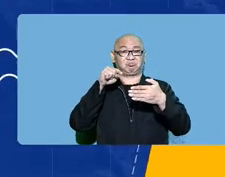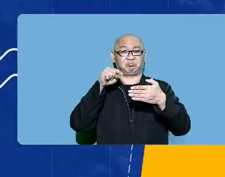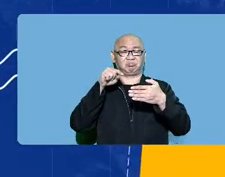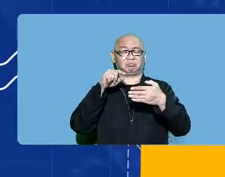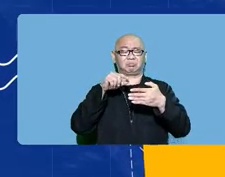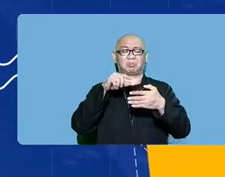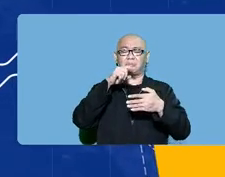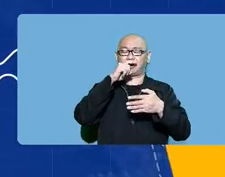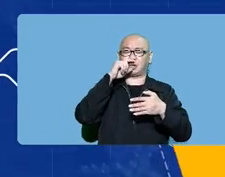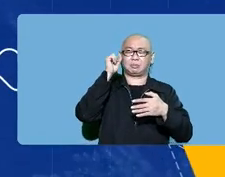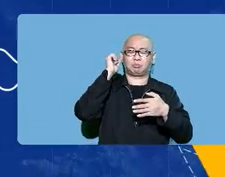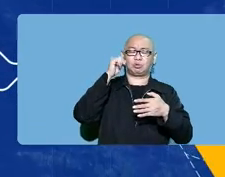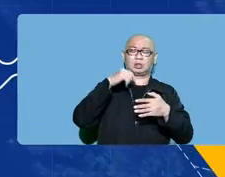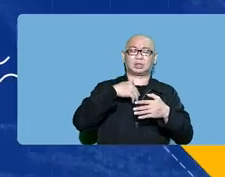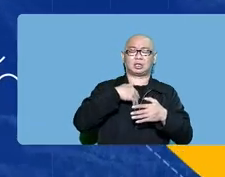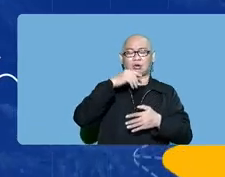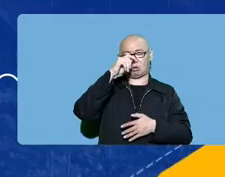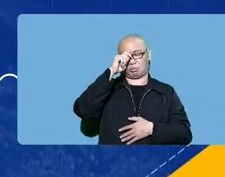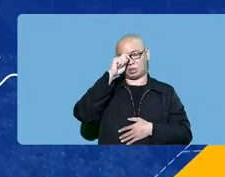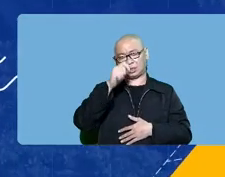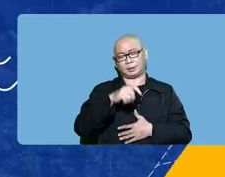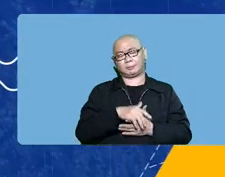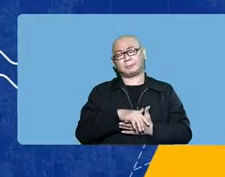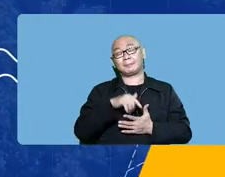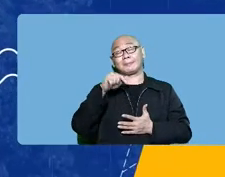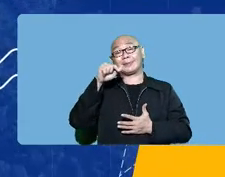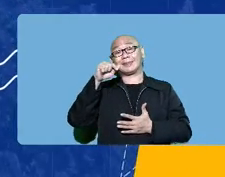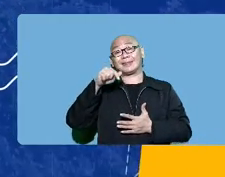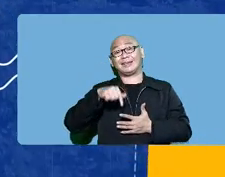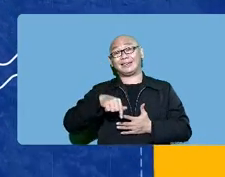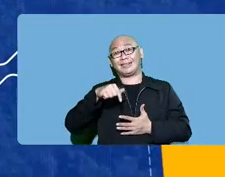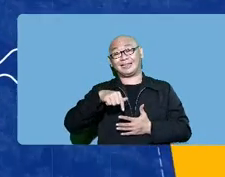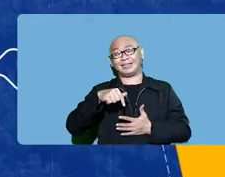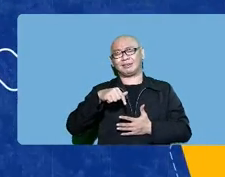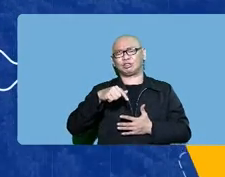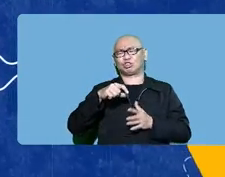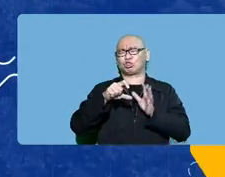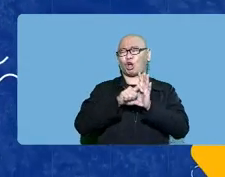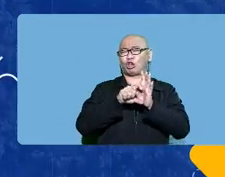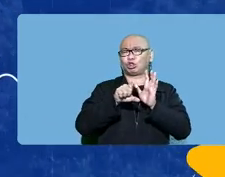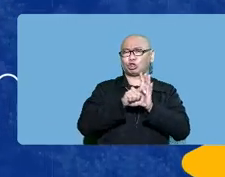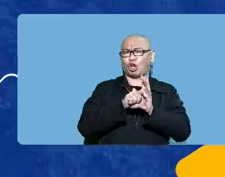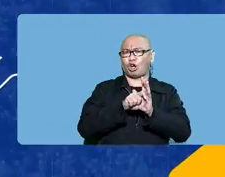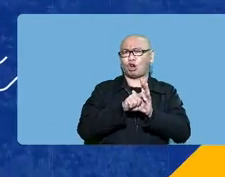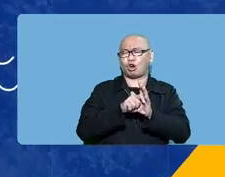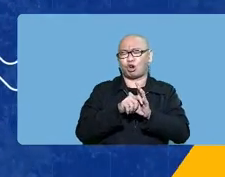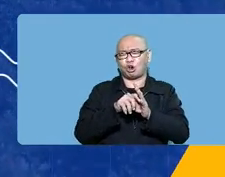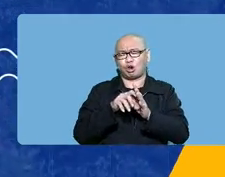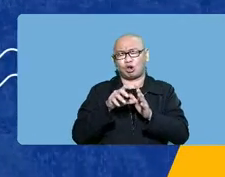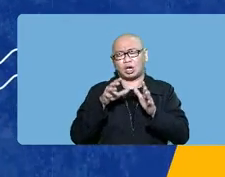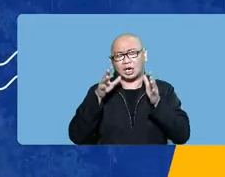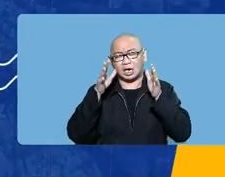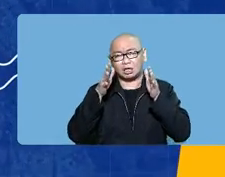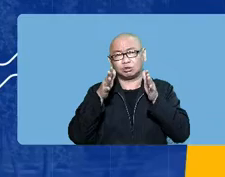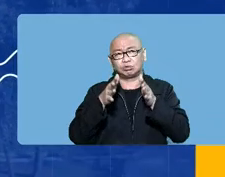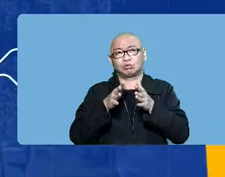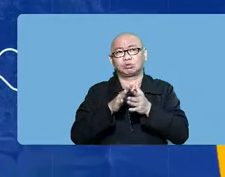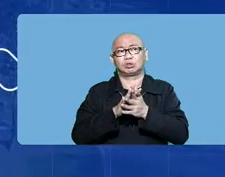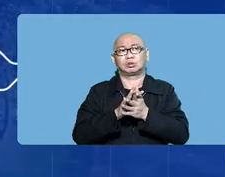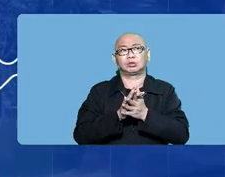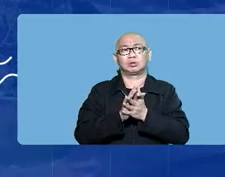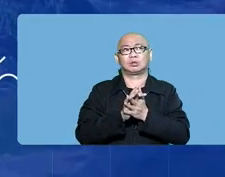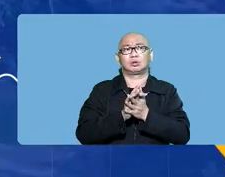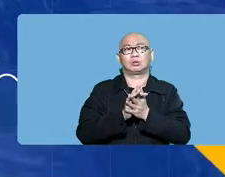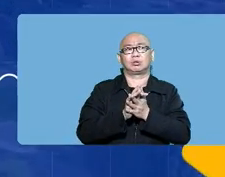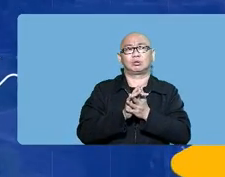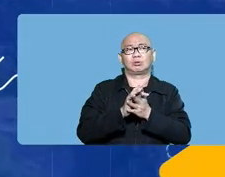Bapak Ibu yang saya hormati, ini merupakan contoh kasus dari Oroville Dam di